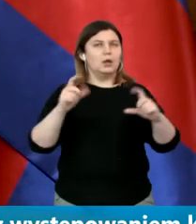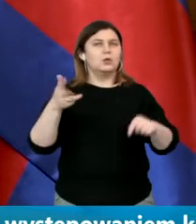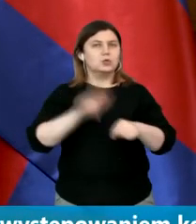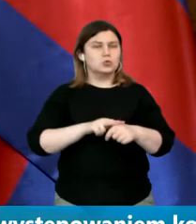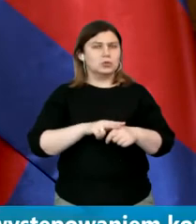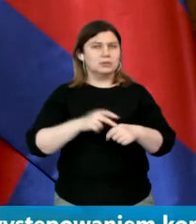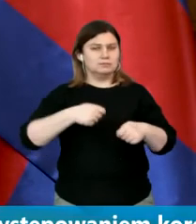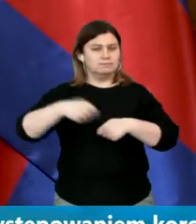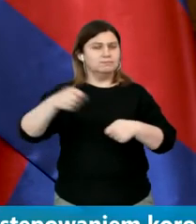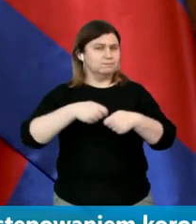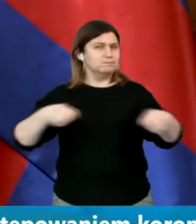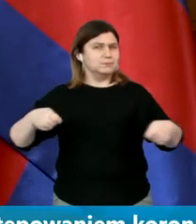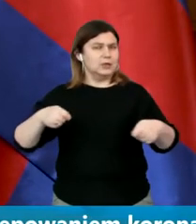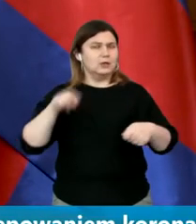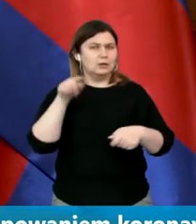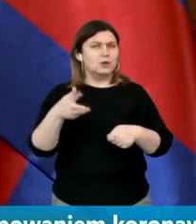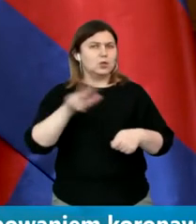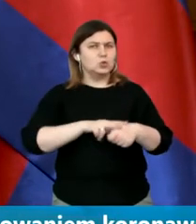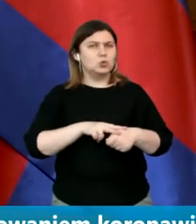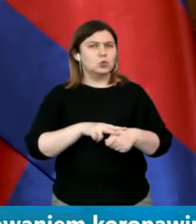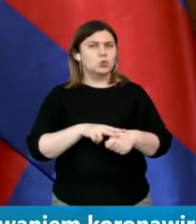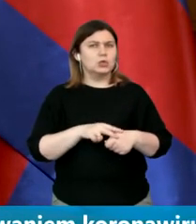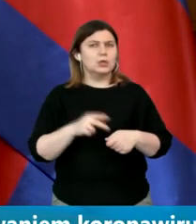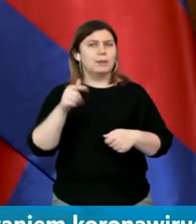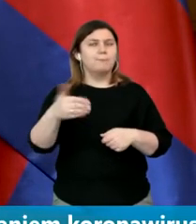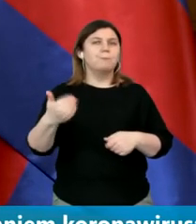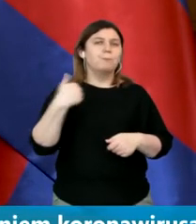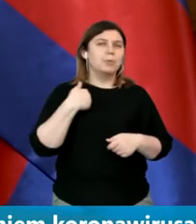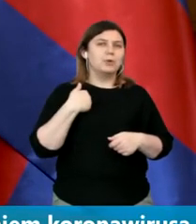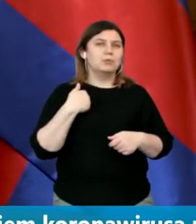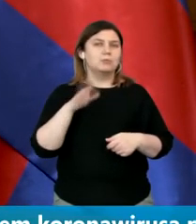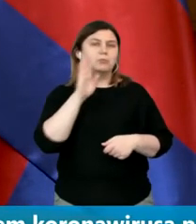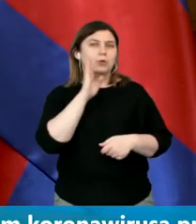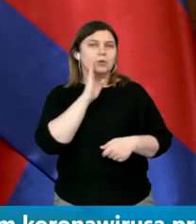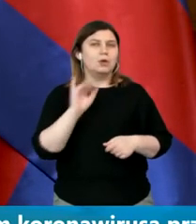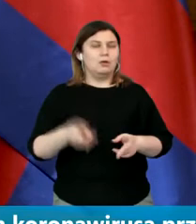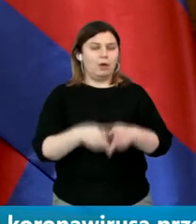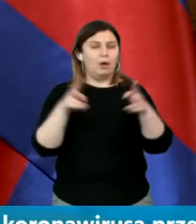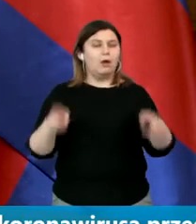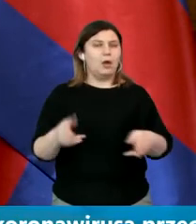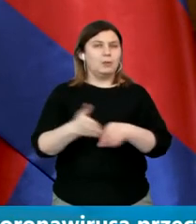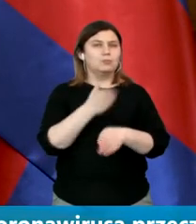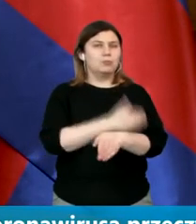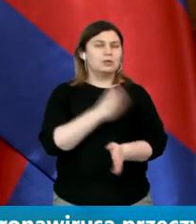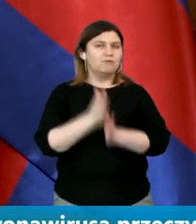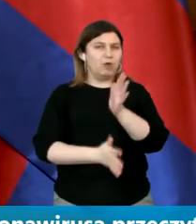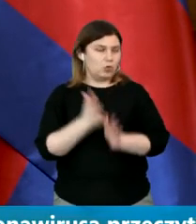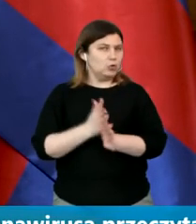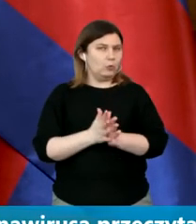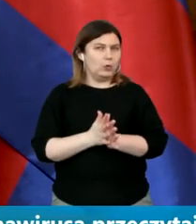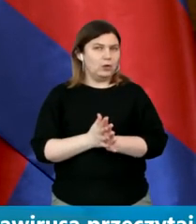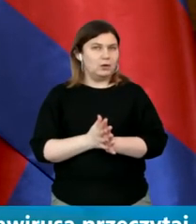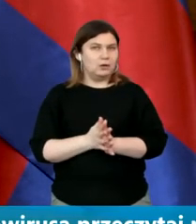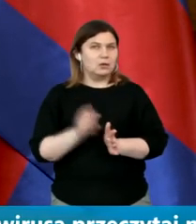parametrach takiego obiektu, który znajdował się tam w okresie przedwojennym. To